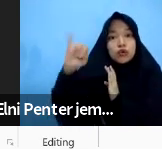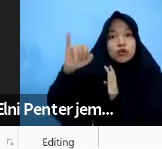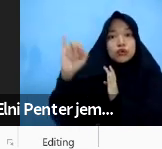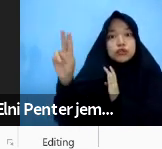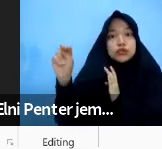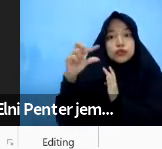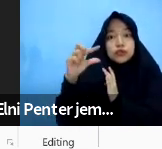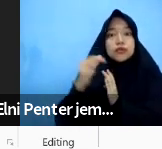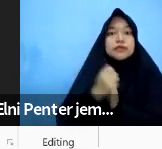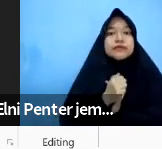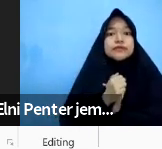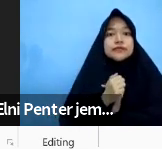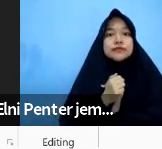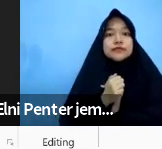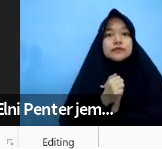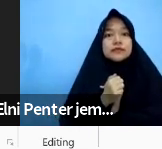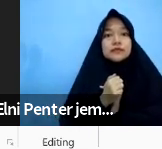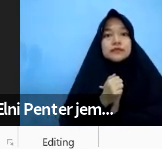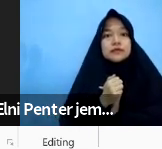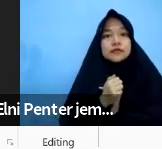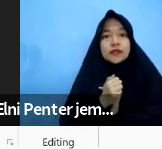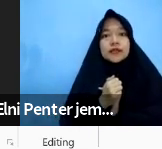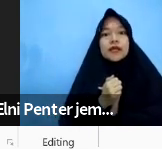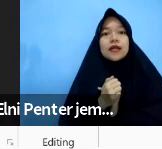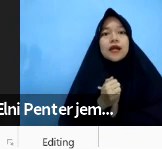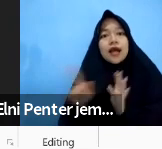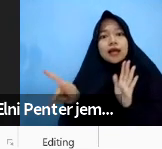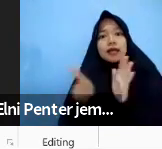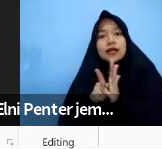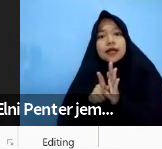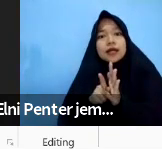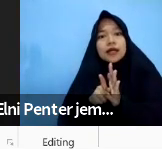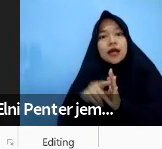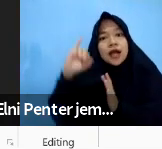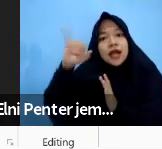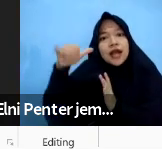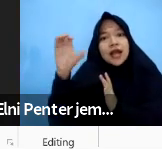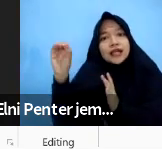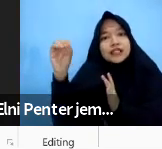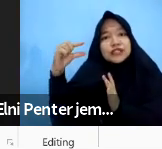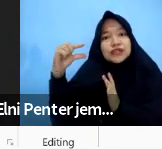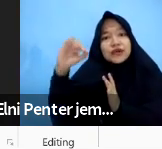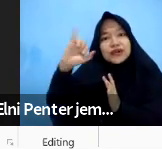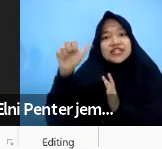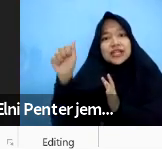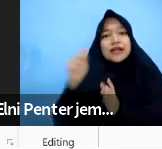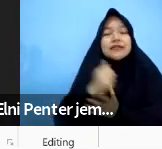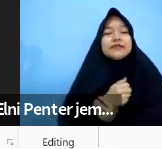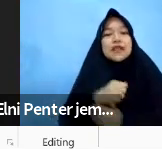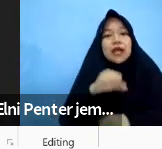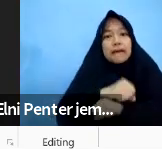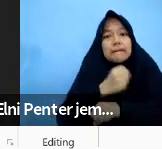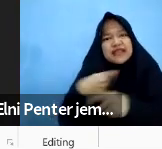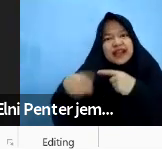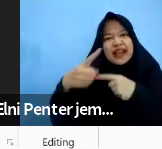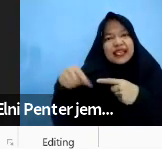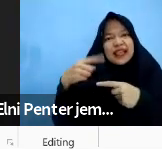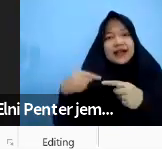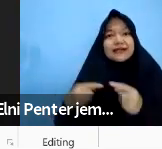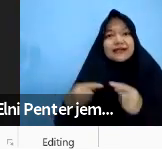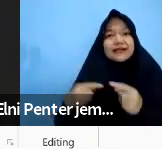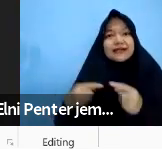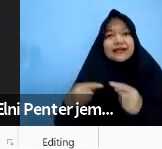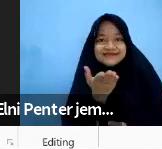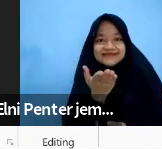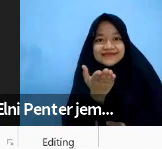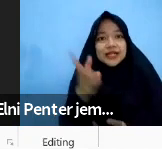kesempatan untuk bisa ke Jogja silahkan mampir ke kami ini alamat kami mungkin nanti Bapak Ibu bisa